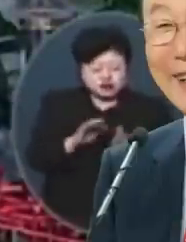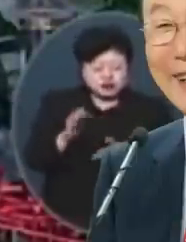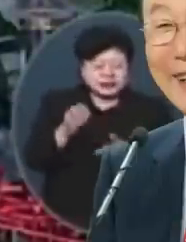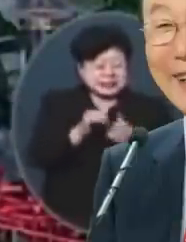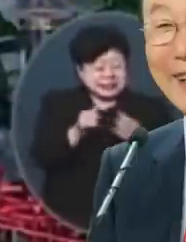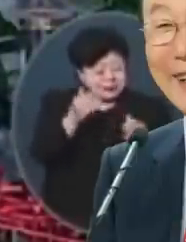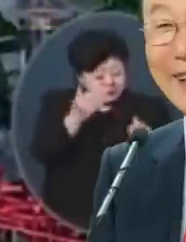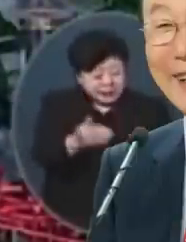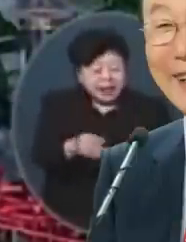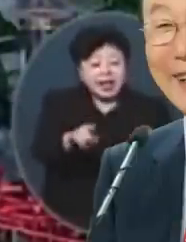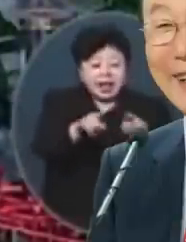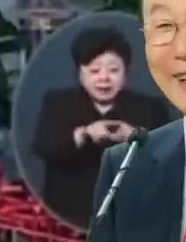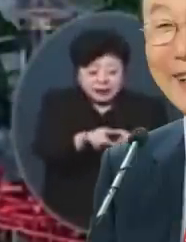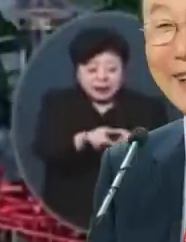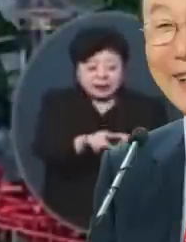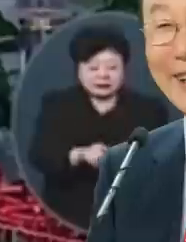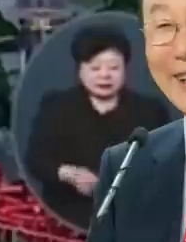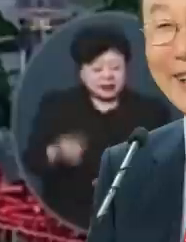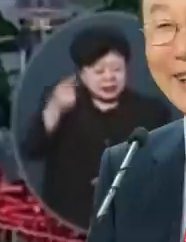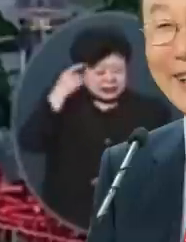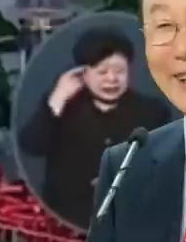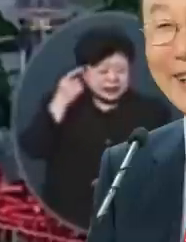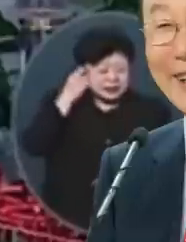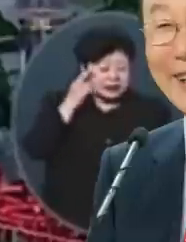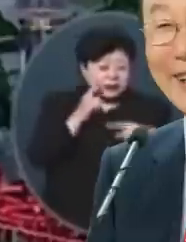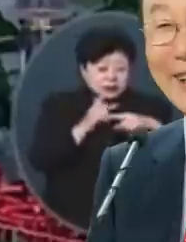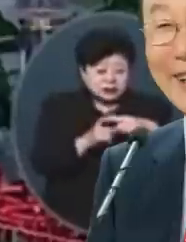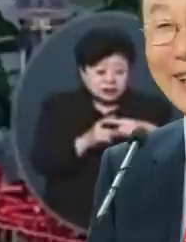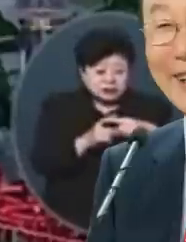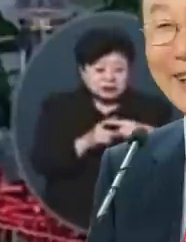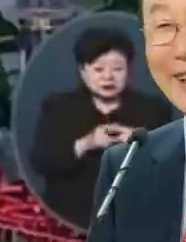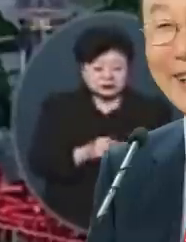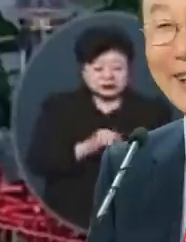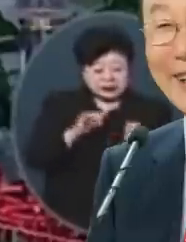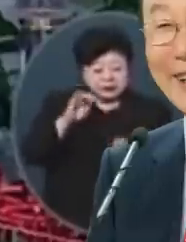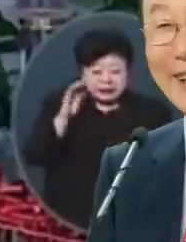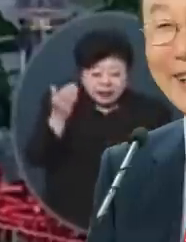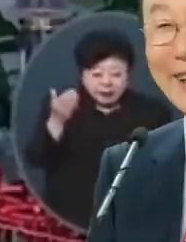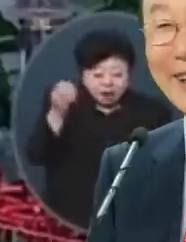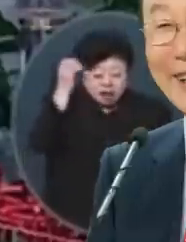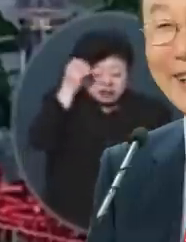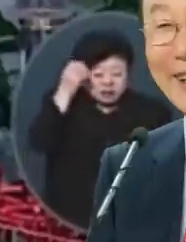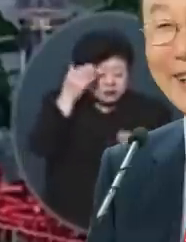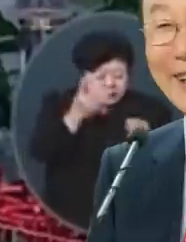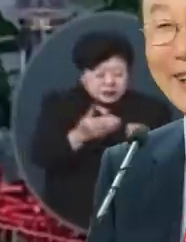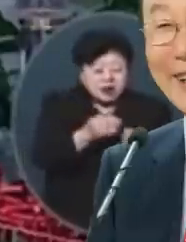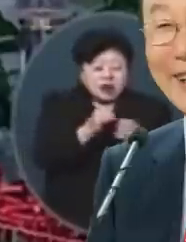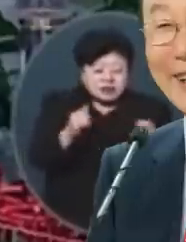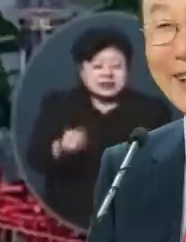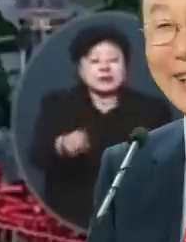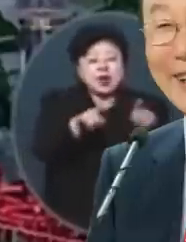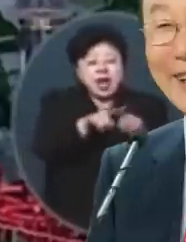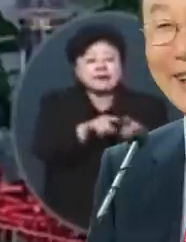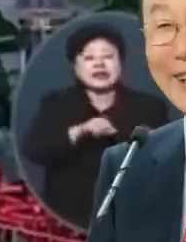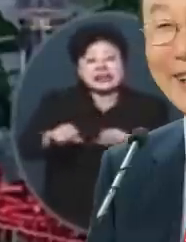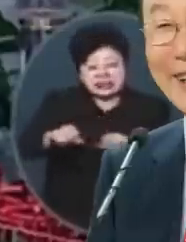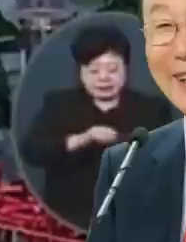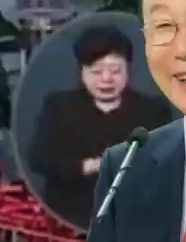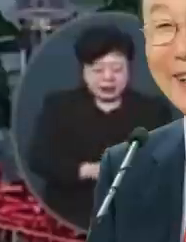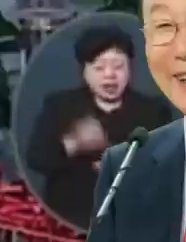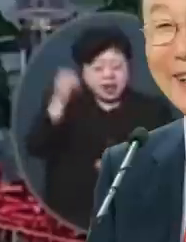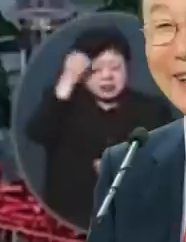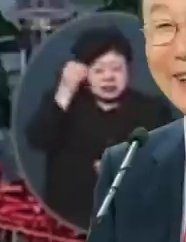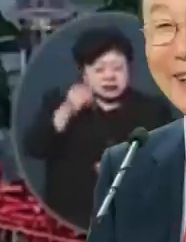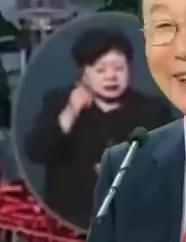사람이 가시는데 생각이 긍정적인 사람이 되어야 성령이 그 사람과 같이 일하는 것입니다.